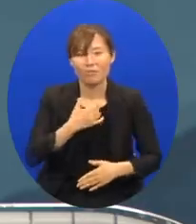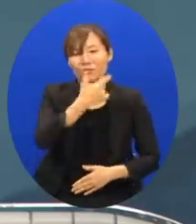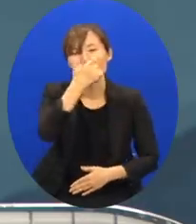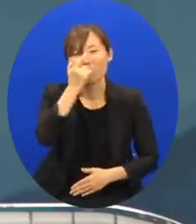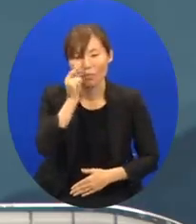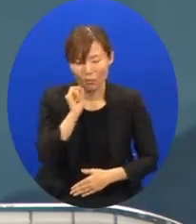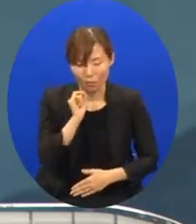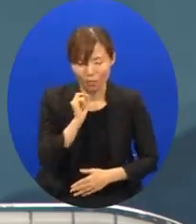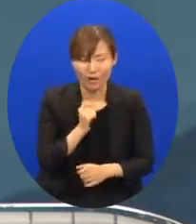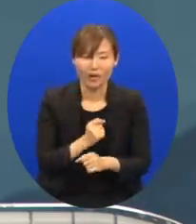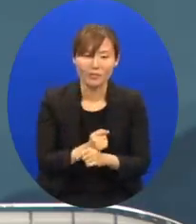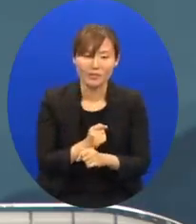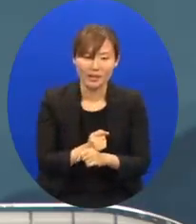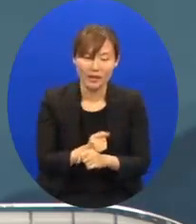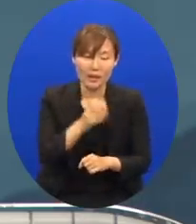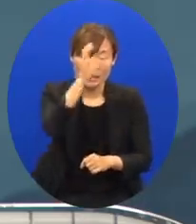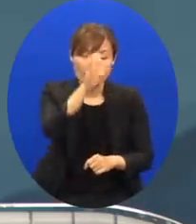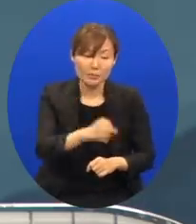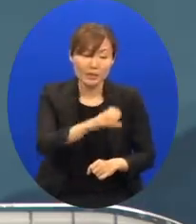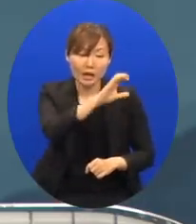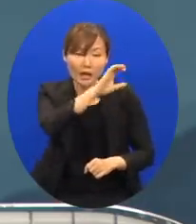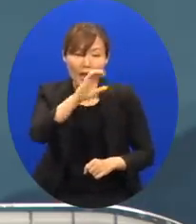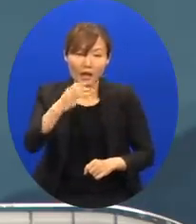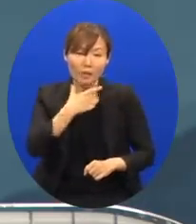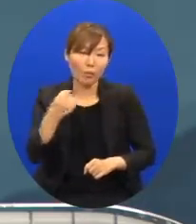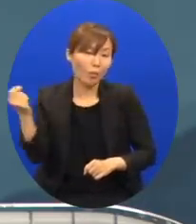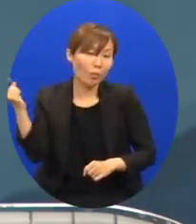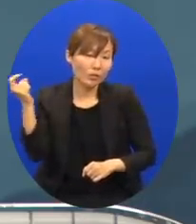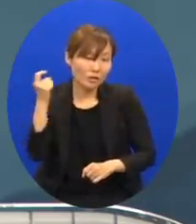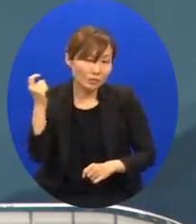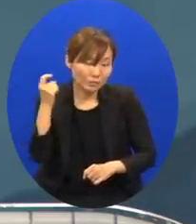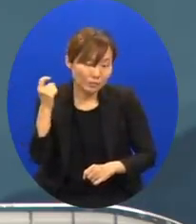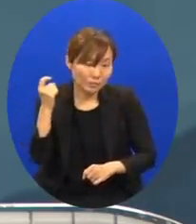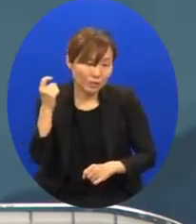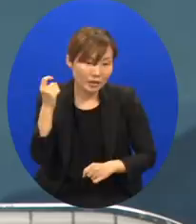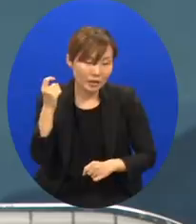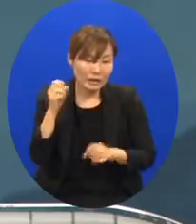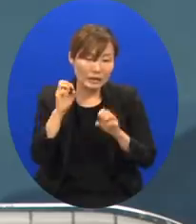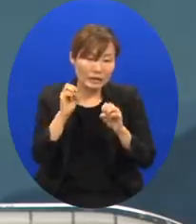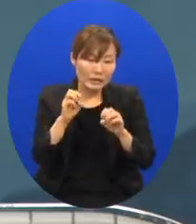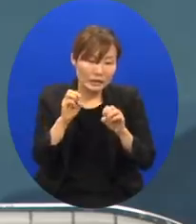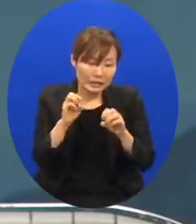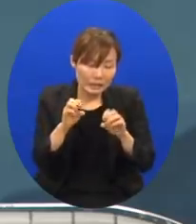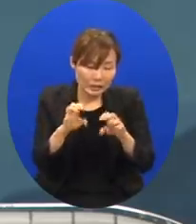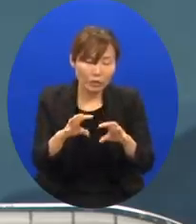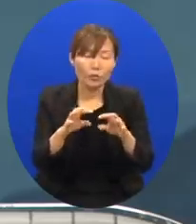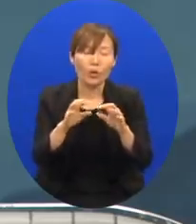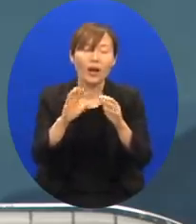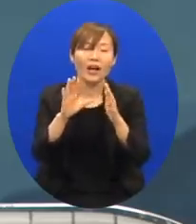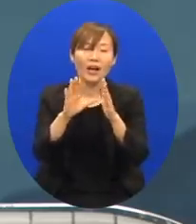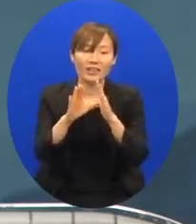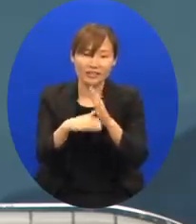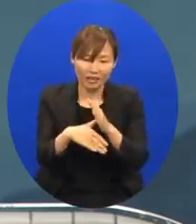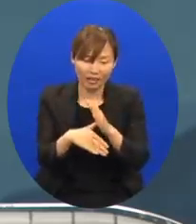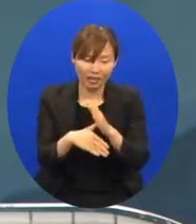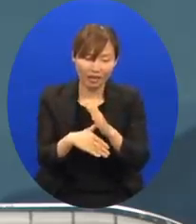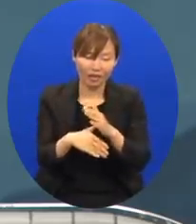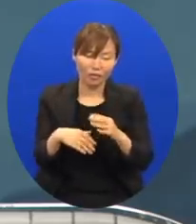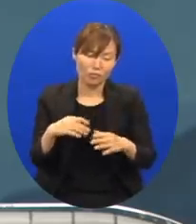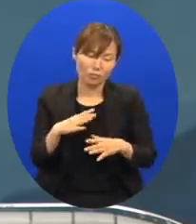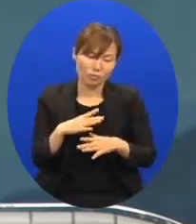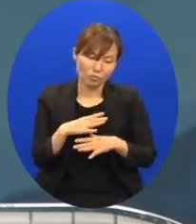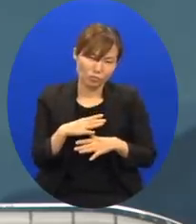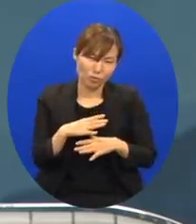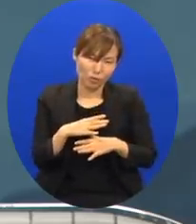십자가의 복음을 전하려고 할 때에 두렵고 떨었다고 하는 그 말씀을 저는 정말 이해할 수 있을 것 같아요